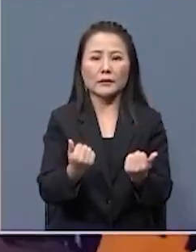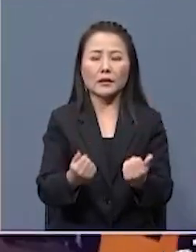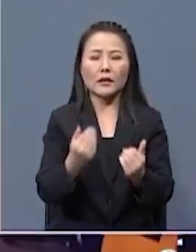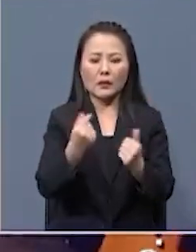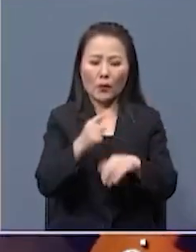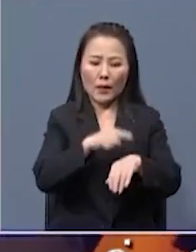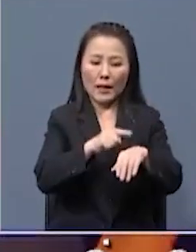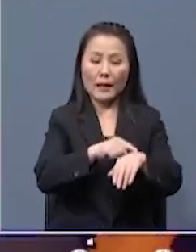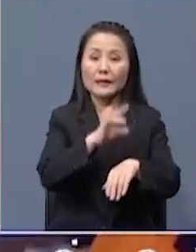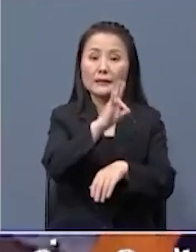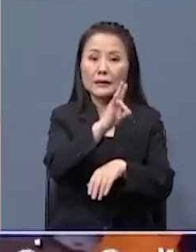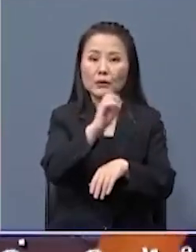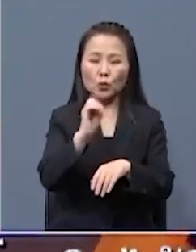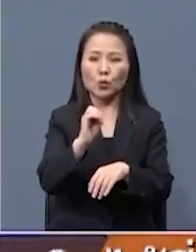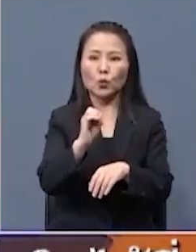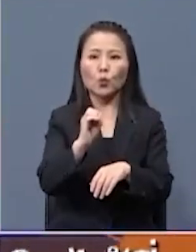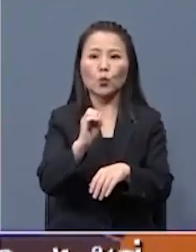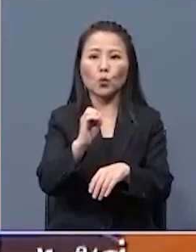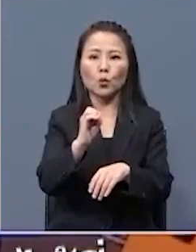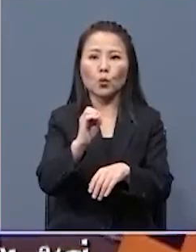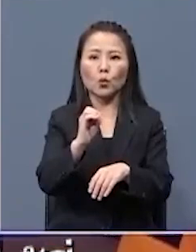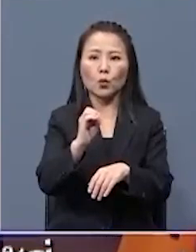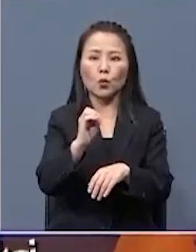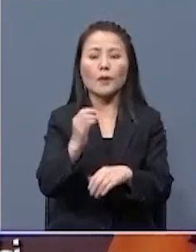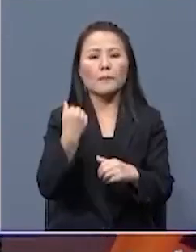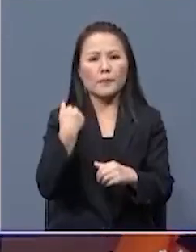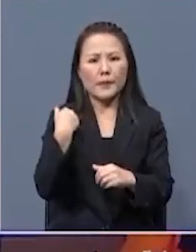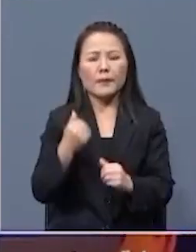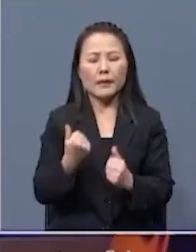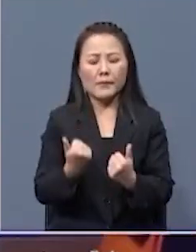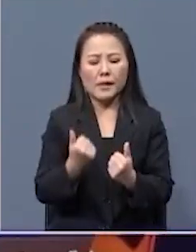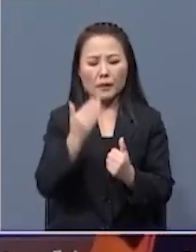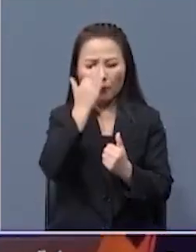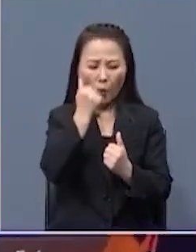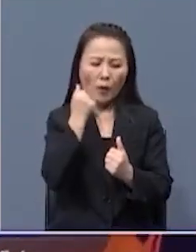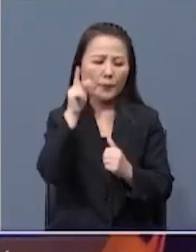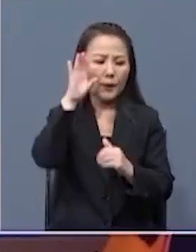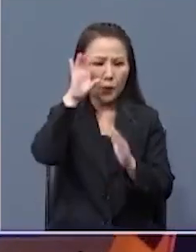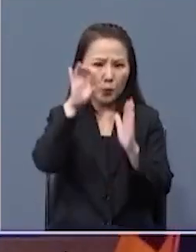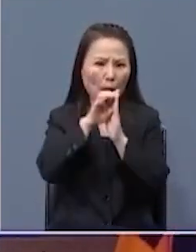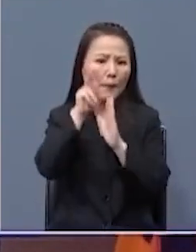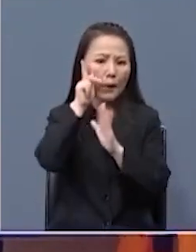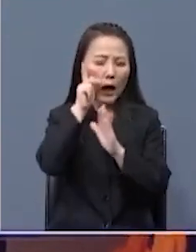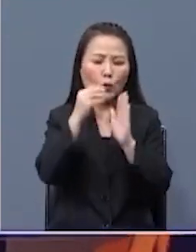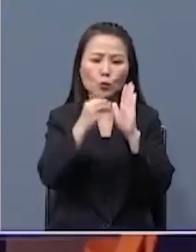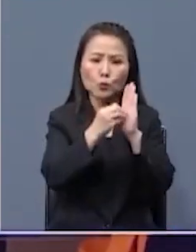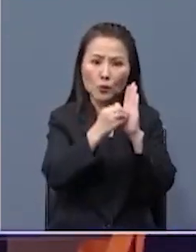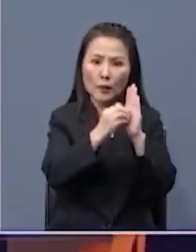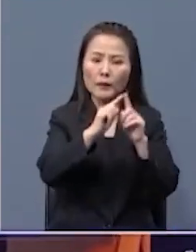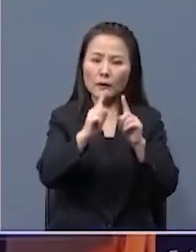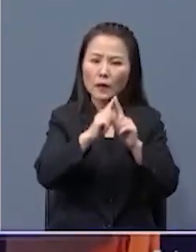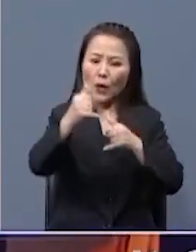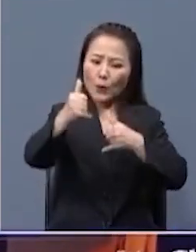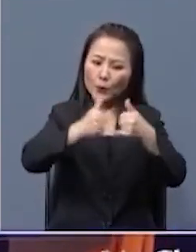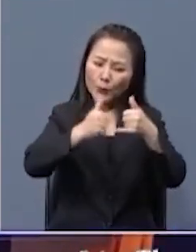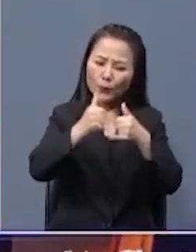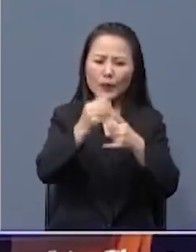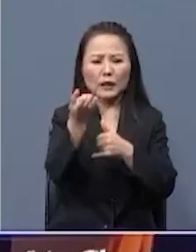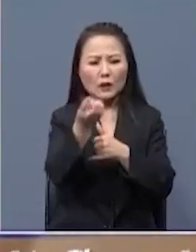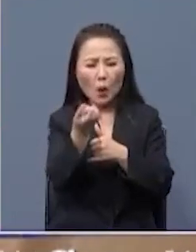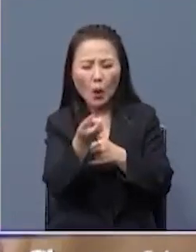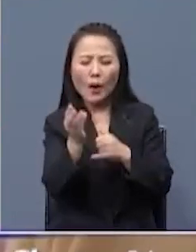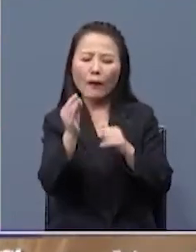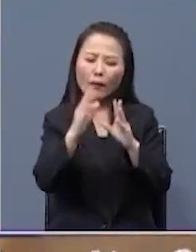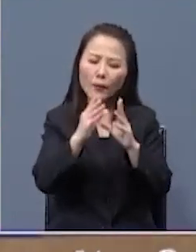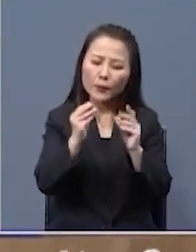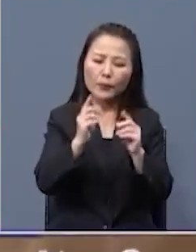ตั้งแต่7โมงไม่น่าเชื่อนะฮะอาจจะมีหลายๆที่ที่เรานำเสนอภาพข่าวไปโดยเฉพาะในกรุงเทพมหานครที่คนก็โอ้ม